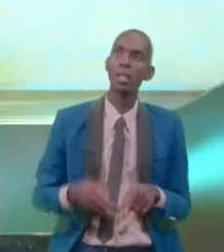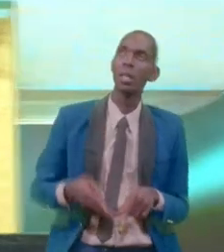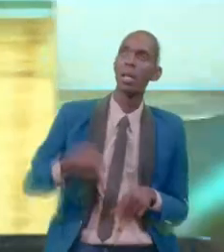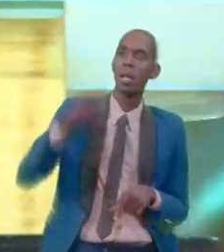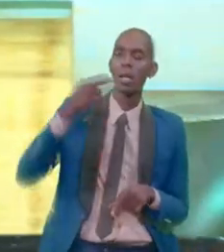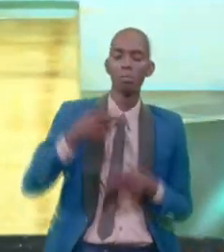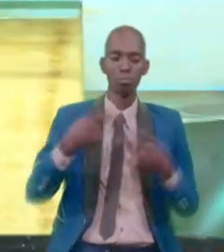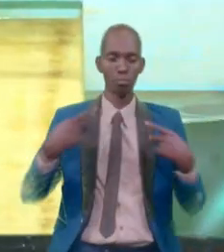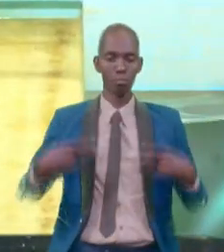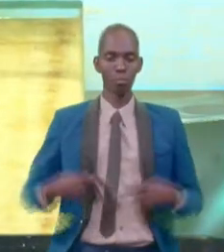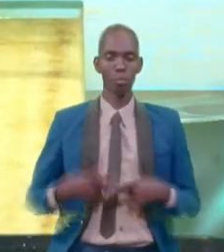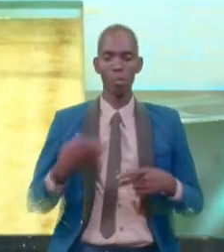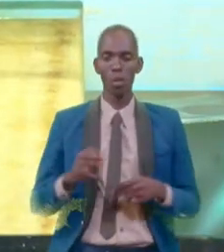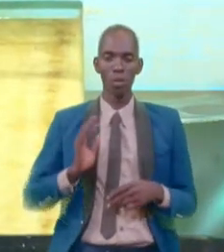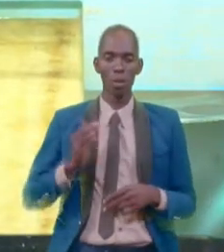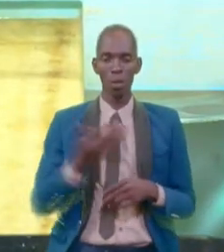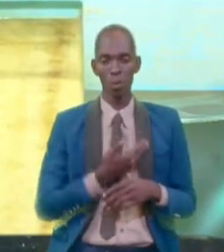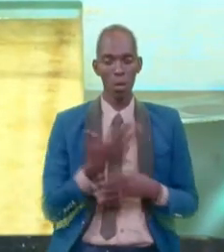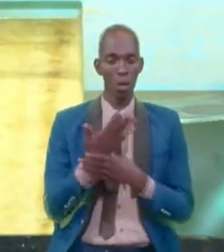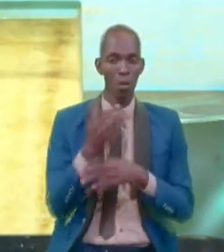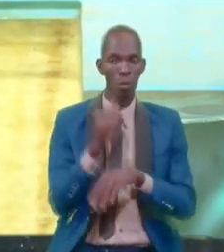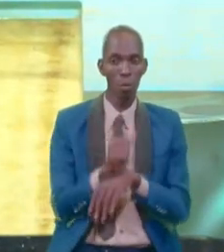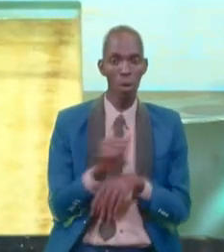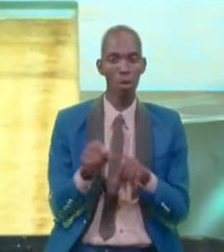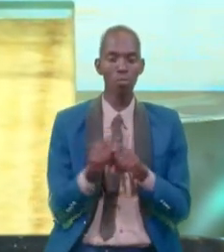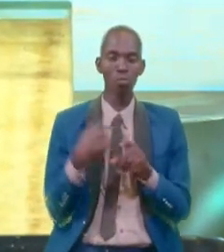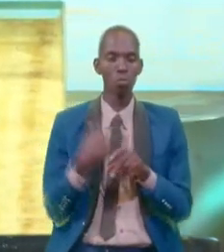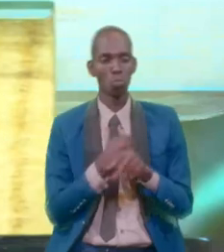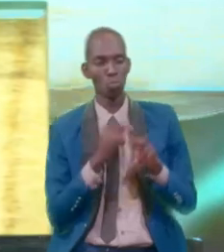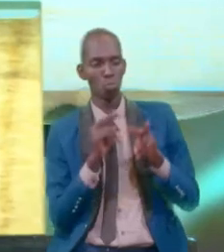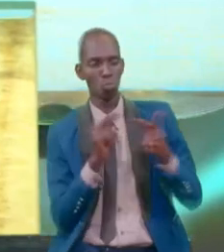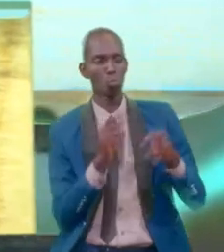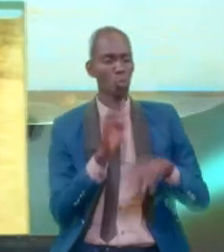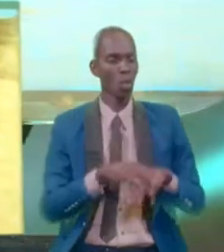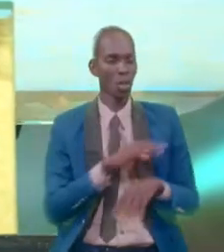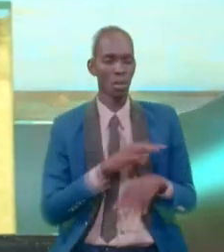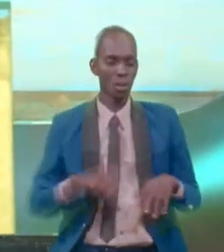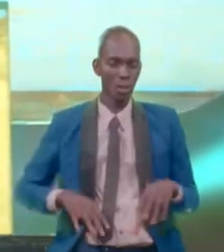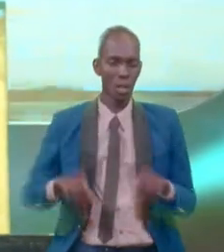notre profession. Comme nous aurons les regards sur lui ce soir, toute plaie,